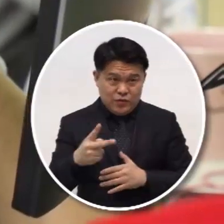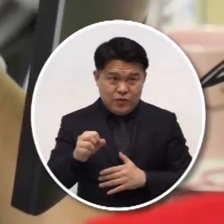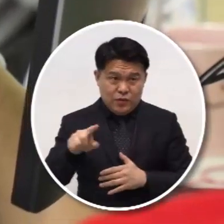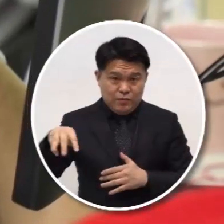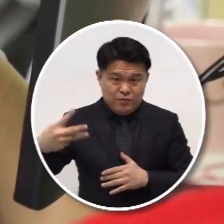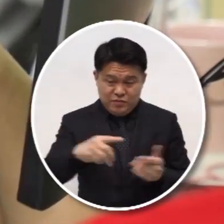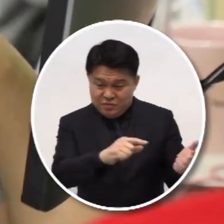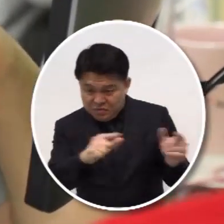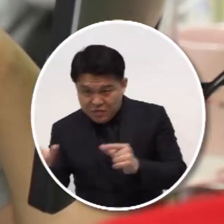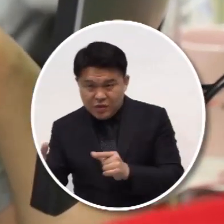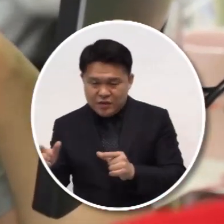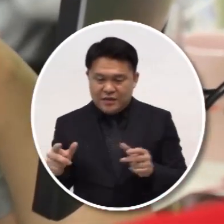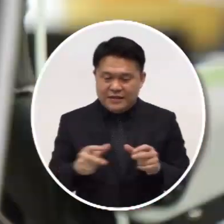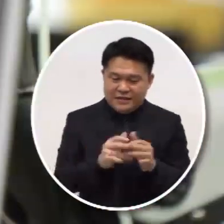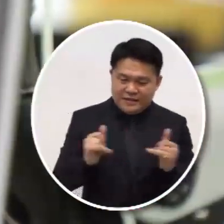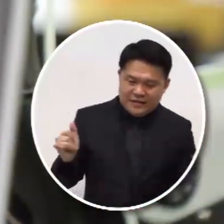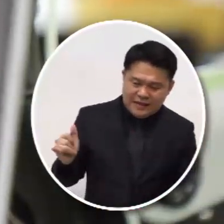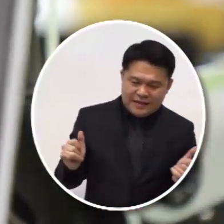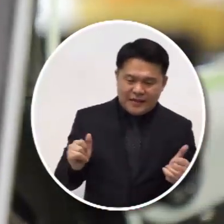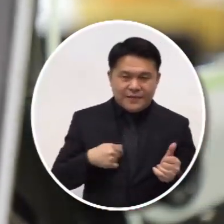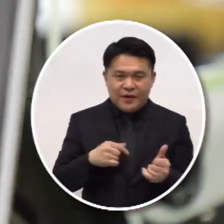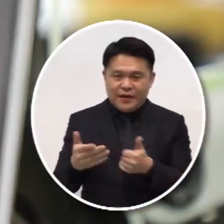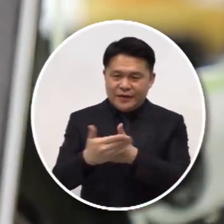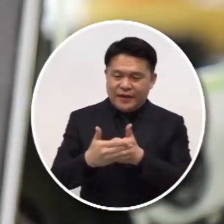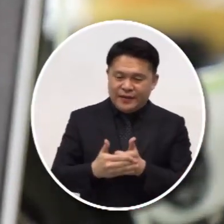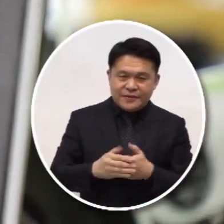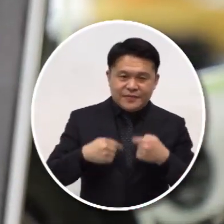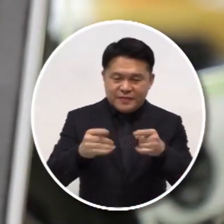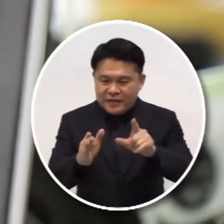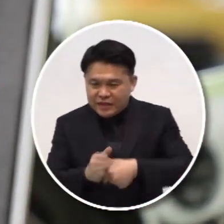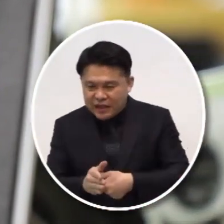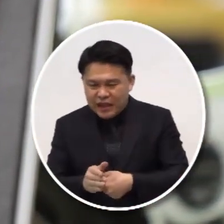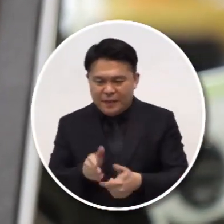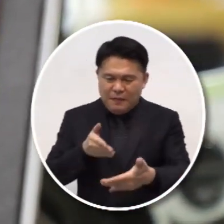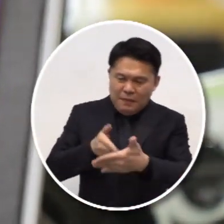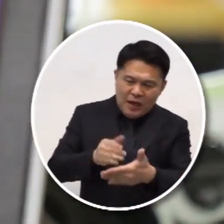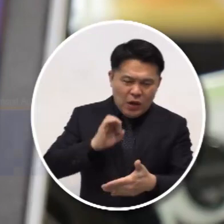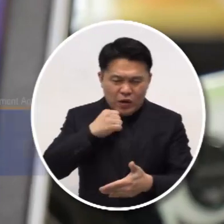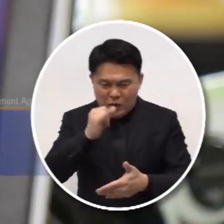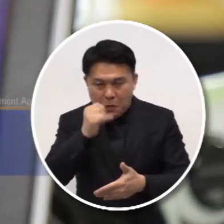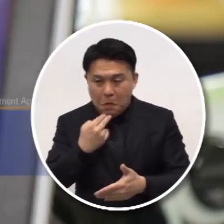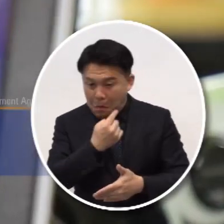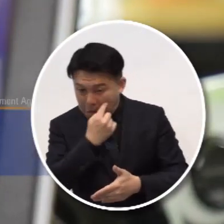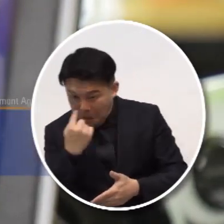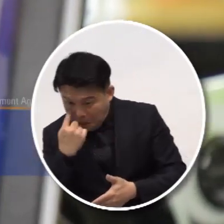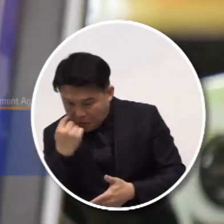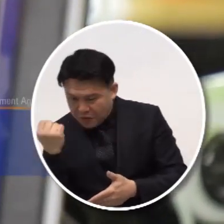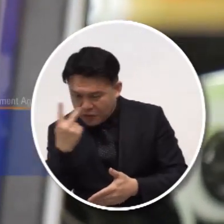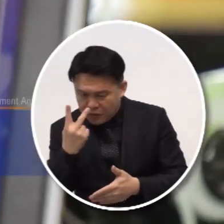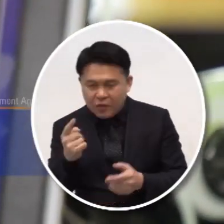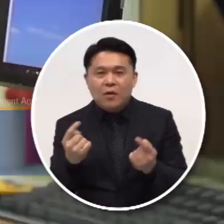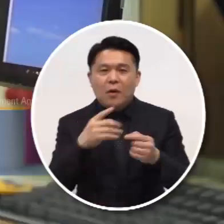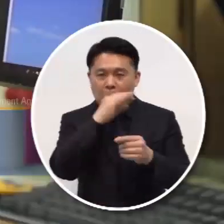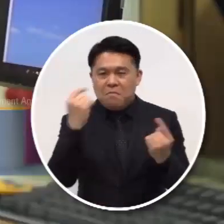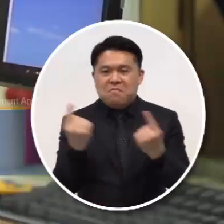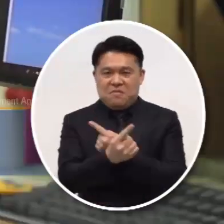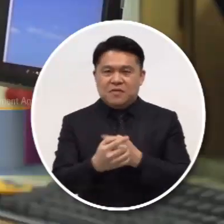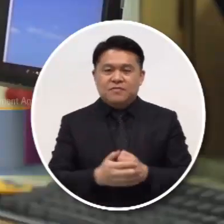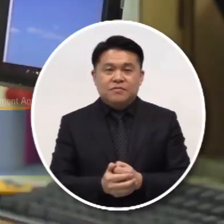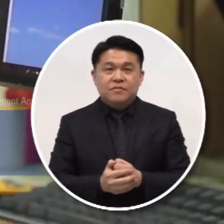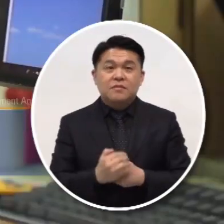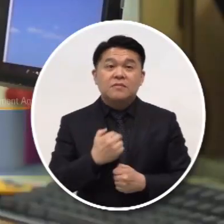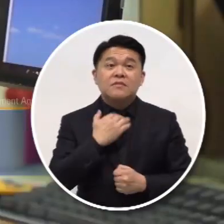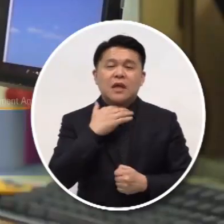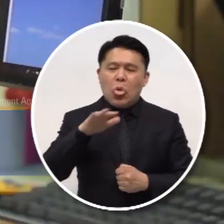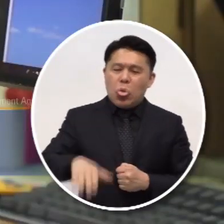상에서 장애인이 서비스를 이용할 때 문제가 있는지 판단하고 개선하는 일입니다. 어릴 때부터 취미로 컴퓨터를 해서